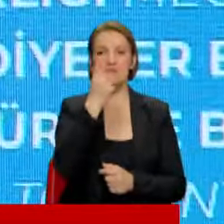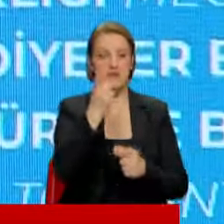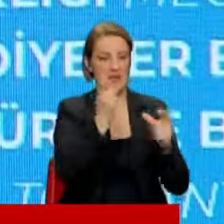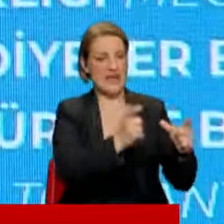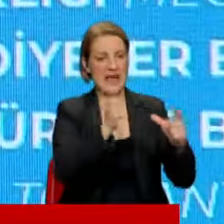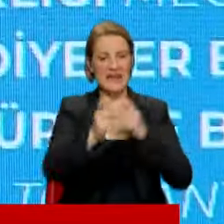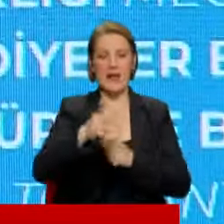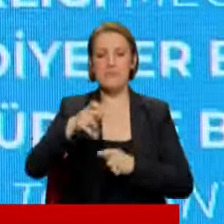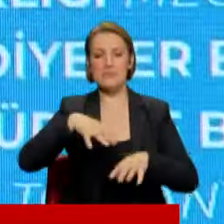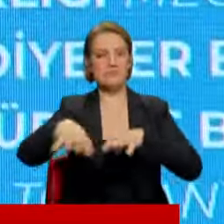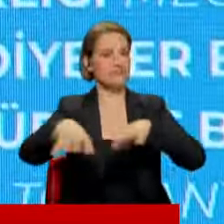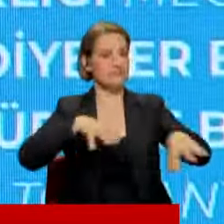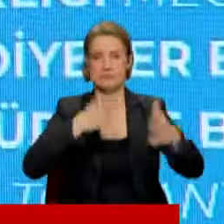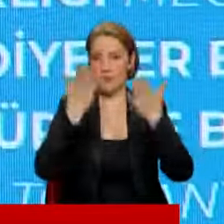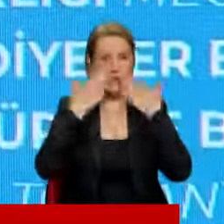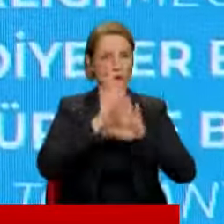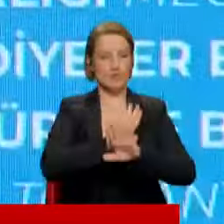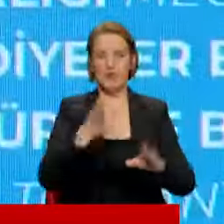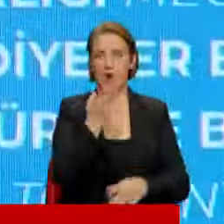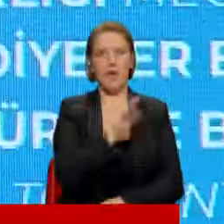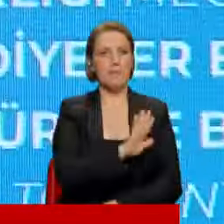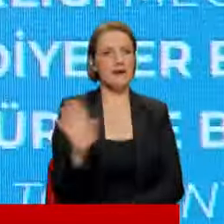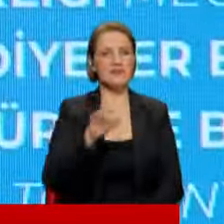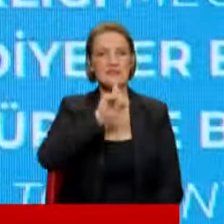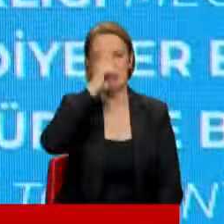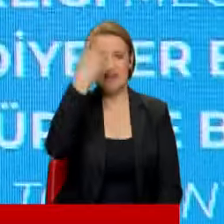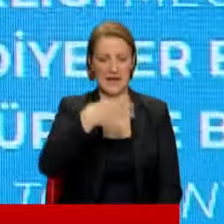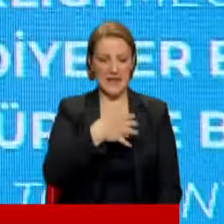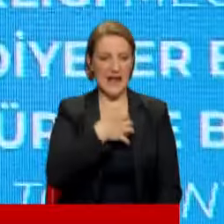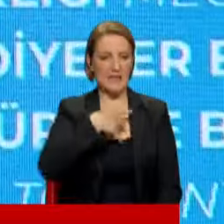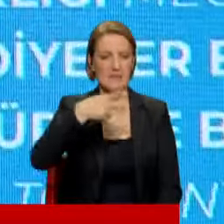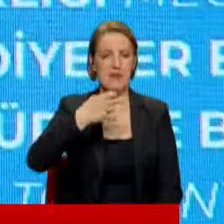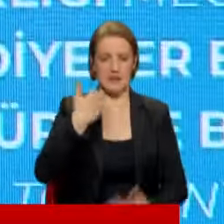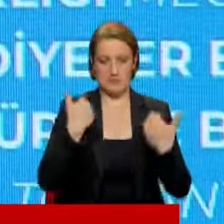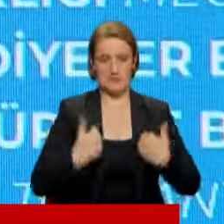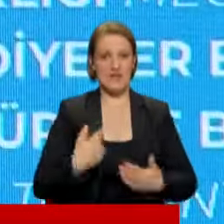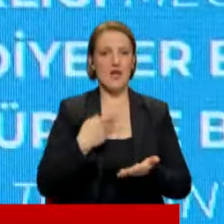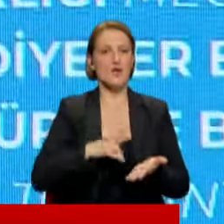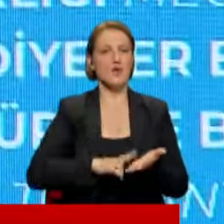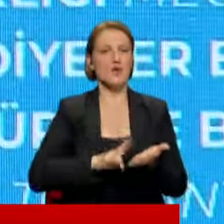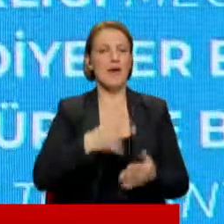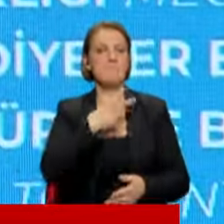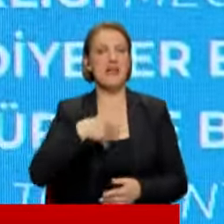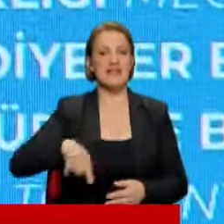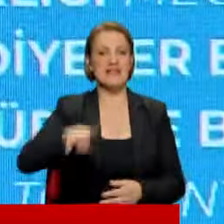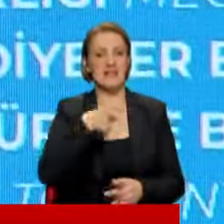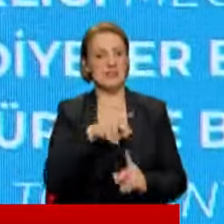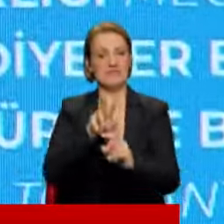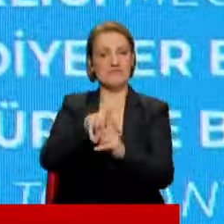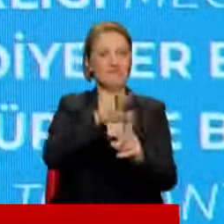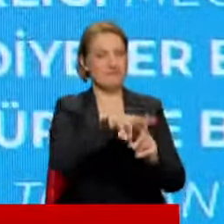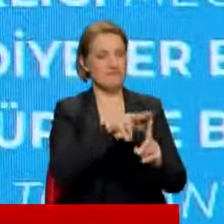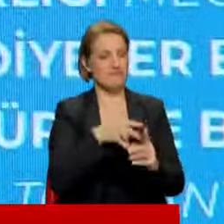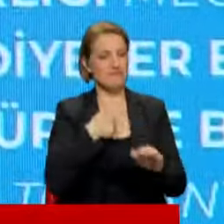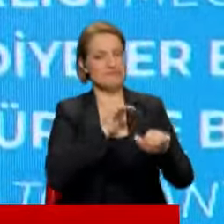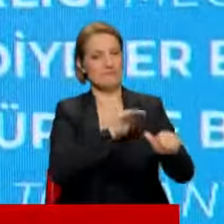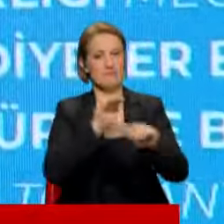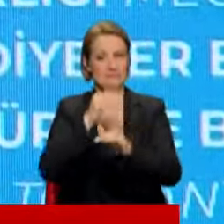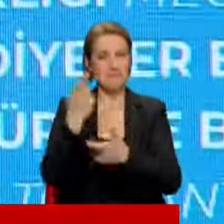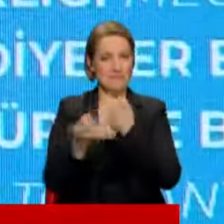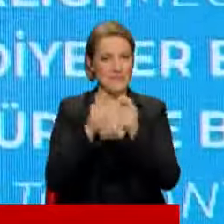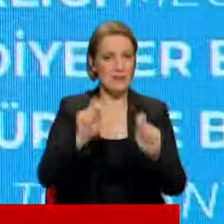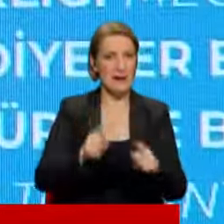yerinde partizanlık yoktur olamaz sadece kendi partinize mensup belediyelere katkı sunmayı harekete